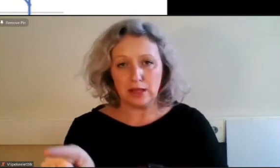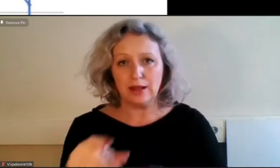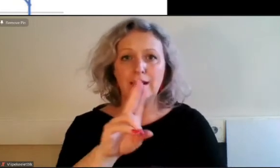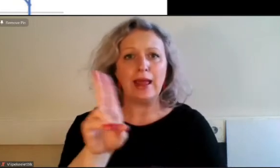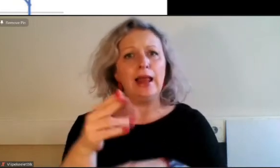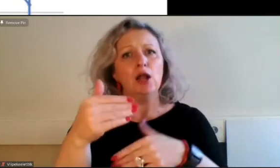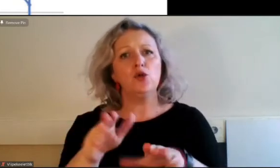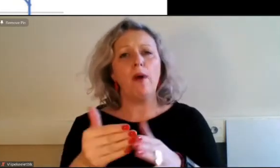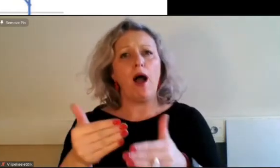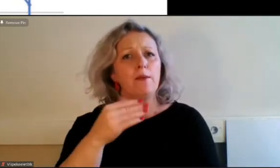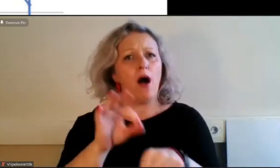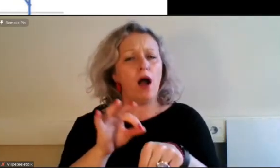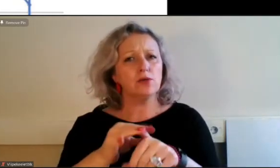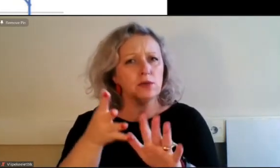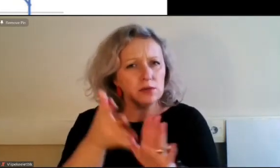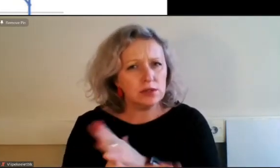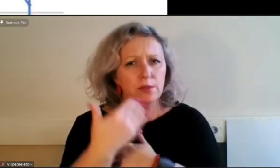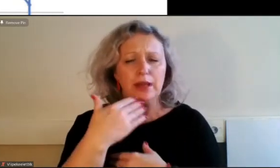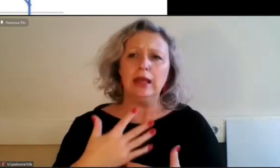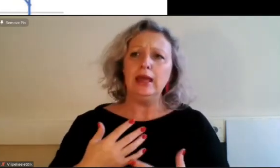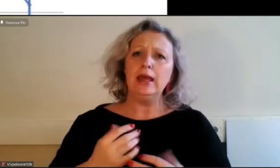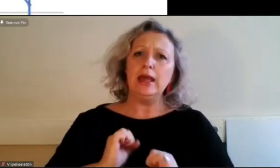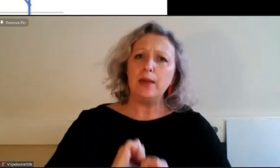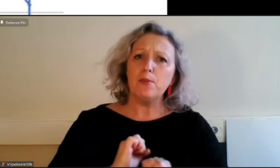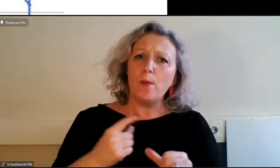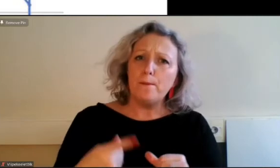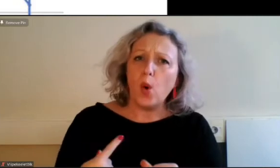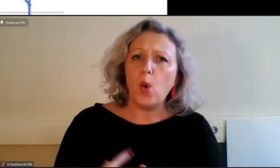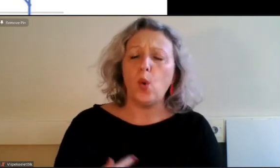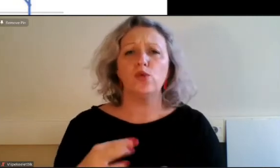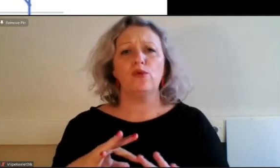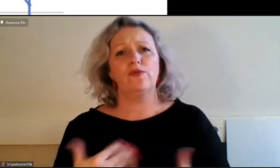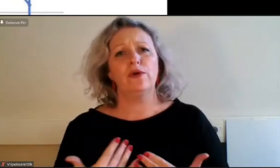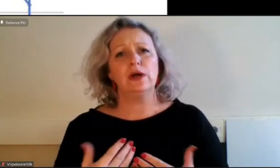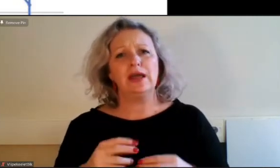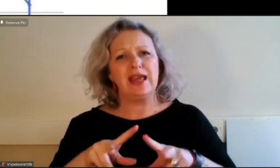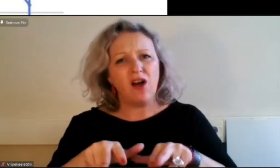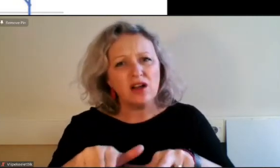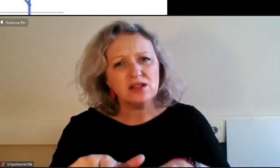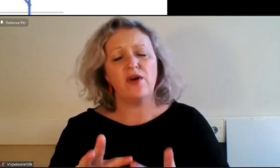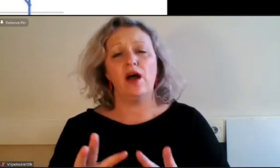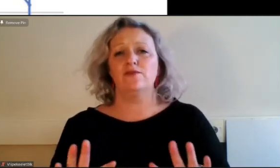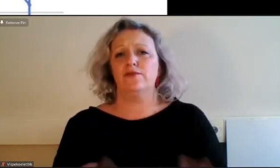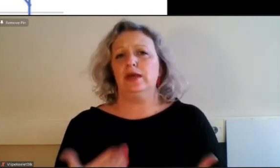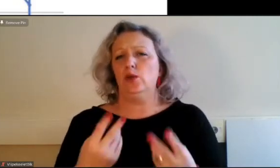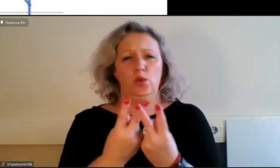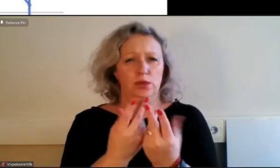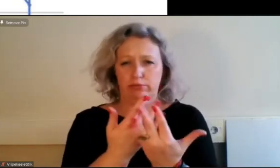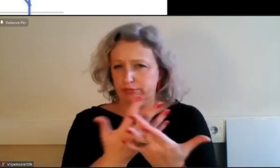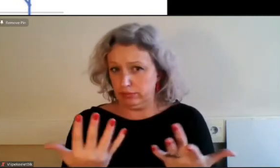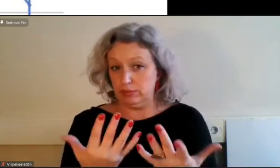on Pfizeri vaktsiin, mis annab väga-väga hea kaitse ja kaitse langeb, tundub, et natuke kiiremini kui